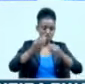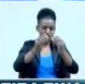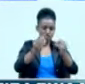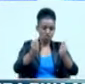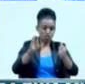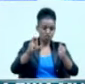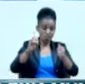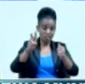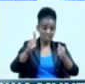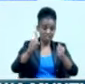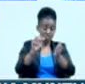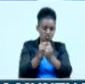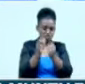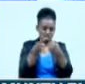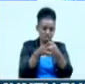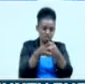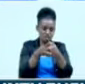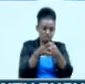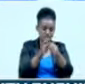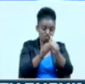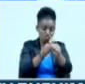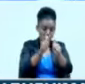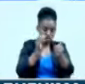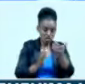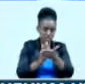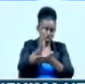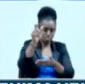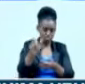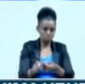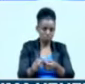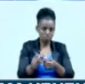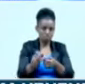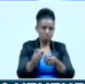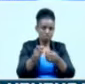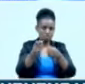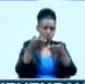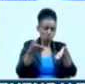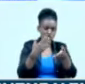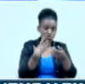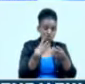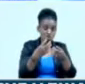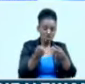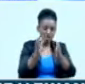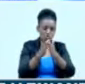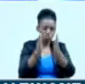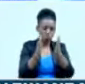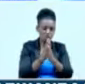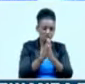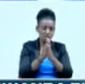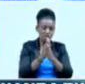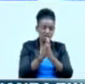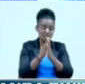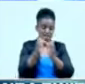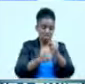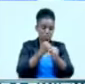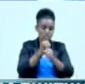guhangana n'icyorezo cya COVID-19 hanubahirizwa uburenganzira bwa muntu. Ibi byagaragarijwe kuri uyu wa kane ubwo hizizwaga